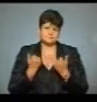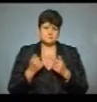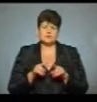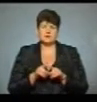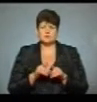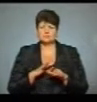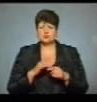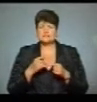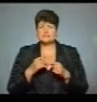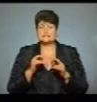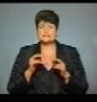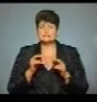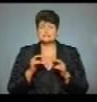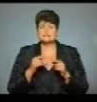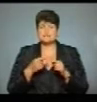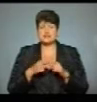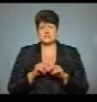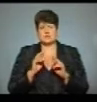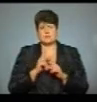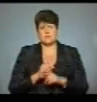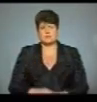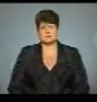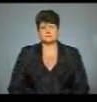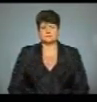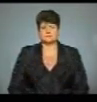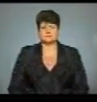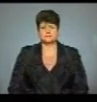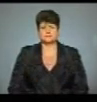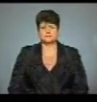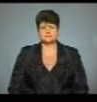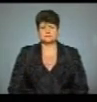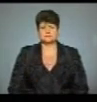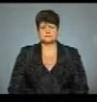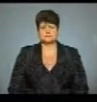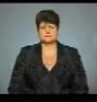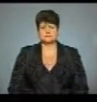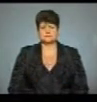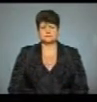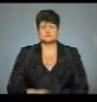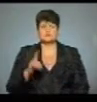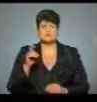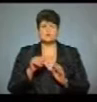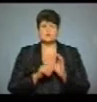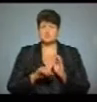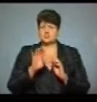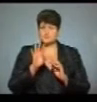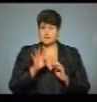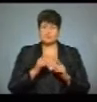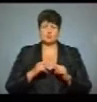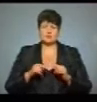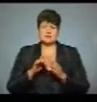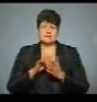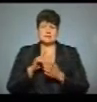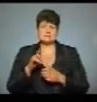була технічна помилка. Соломія Струс, Андрій Прокопів, новини. У 164-му окрузі з